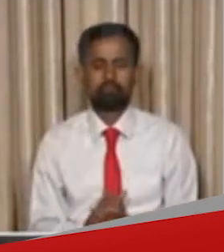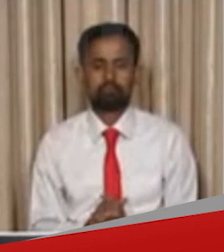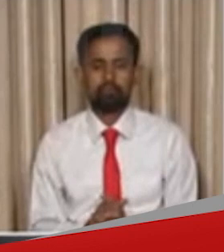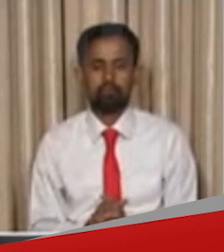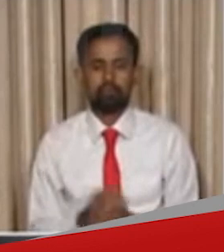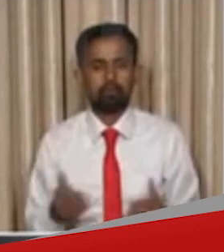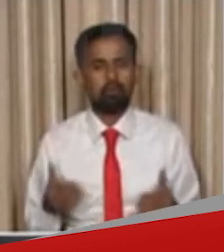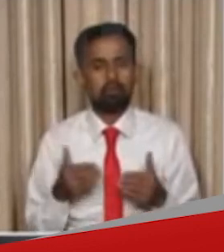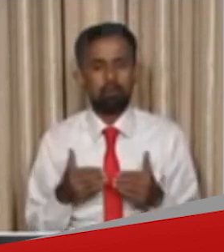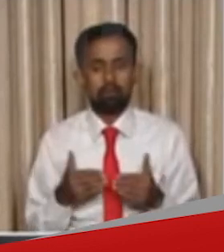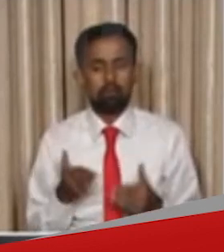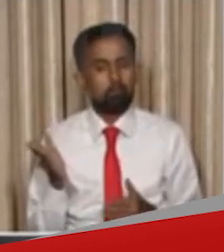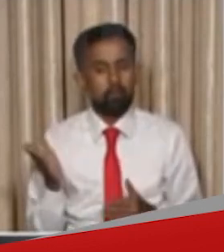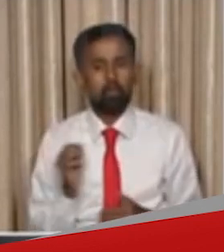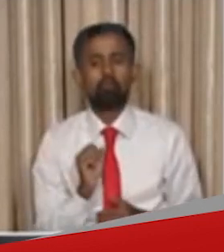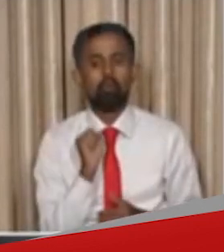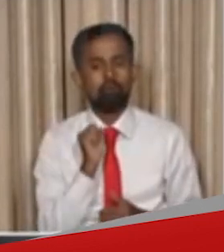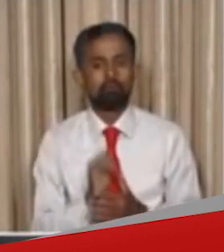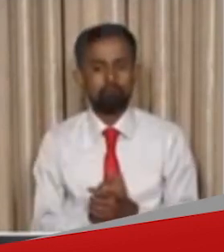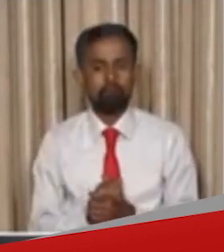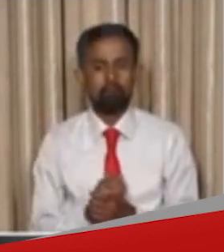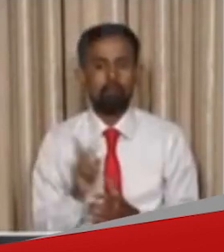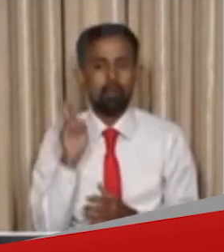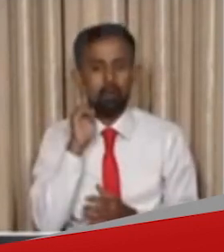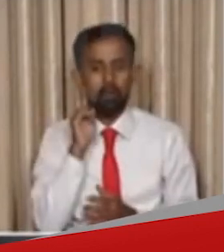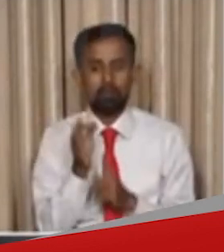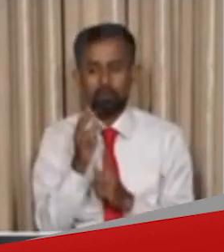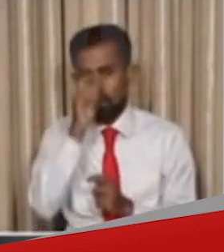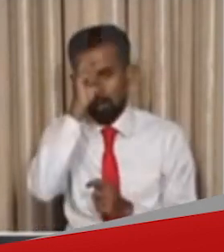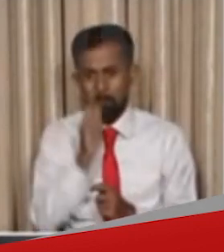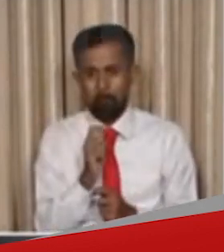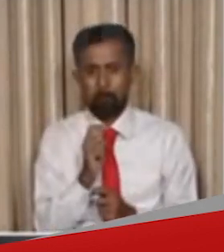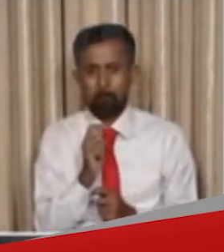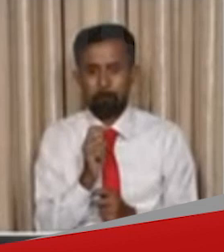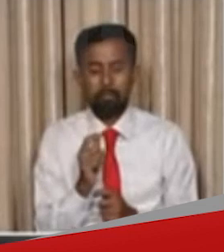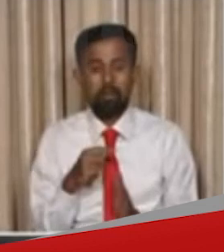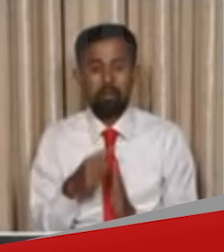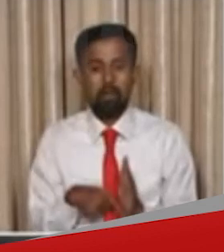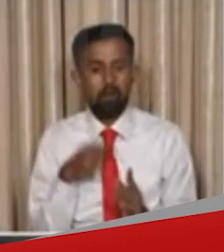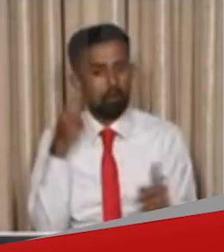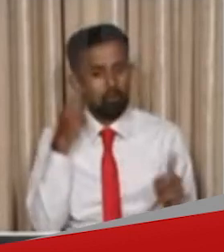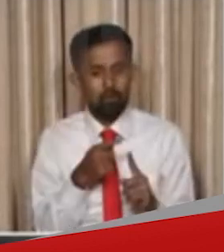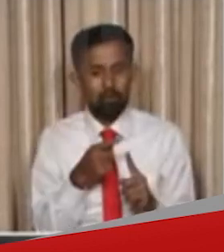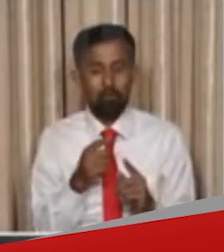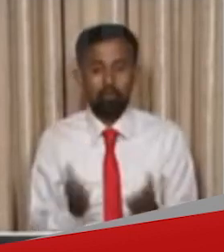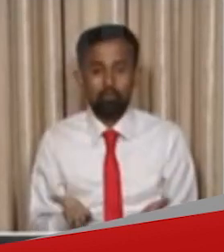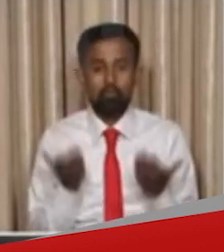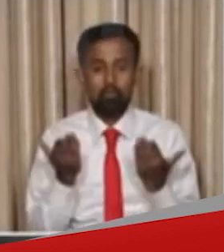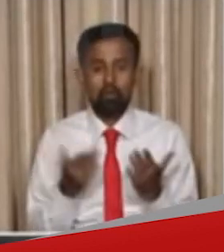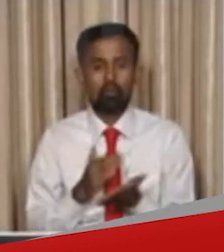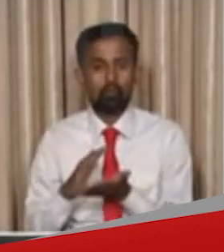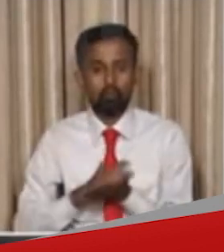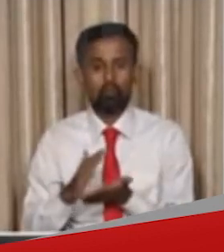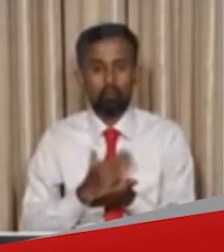අද මේ අය මොකද්ද මේ කරන්නේ? අද රනිල් වික්‍රමසිංහ ජනාධිපතිවරයා මේ රට වෙනුවෙන් රට නගා සිටවන්න උදව්